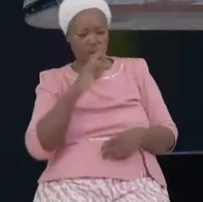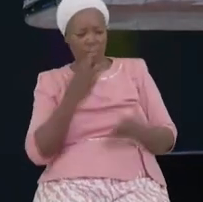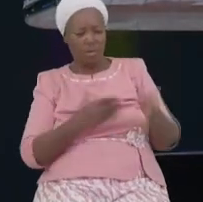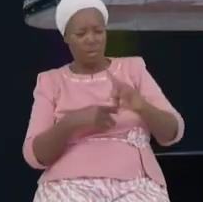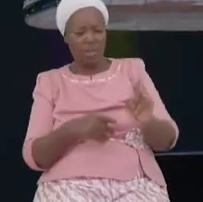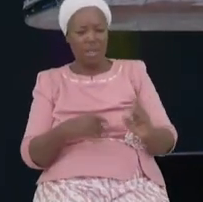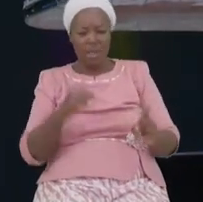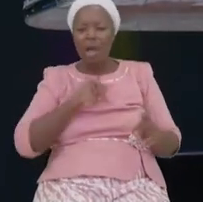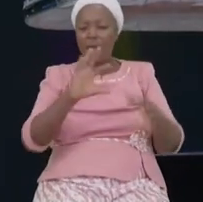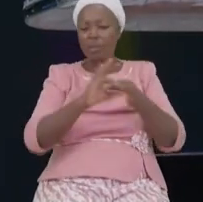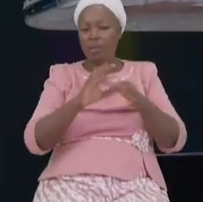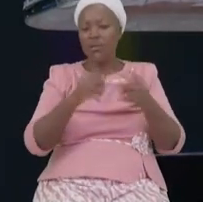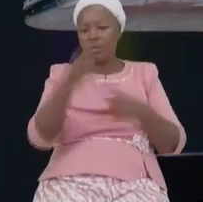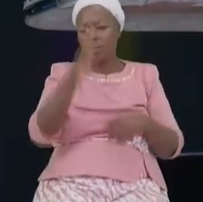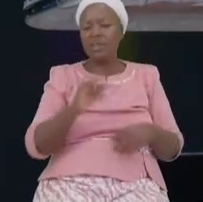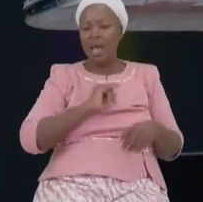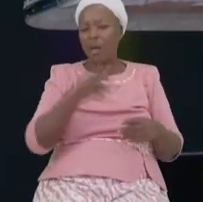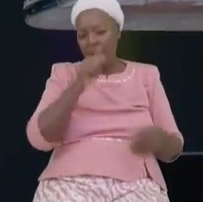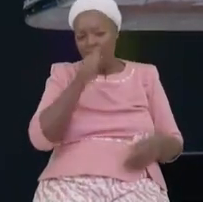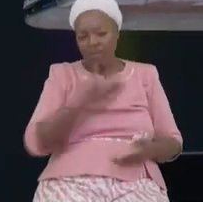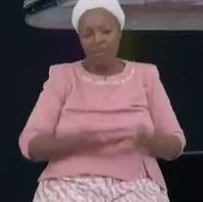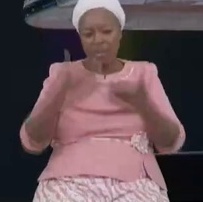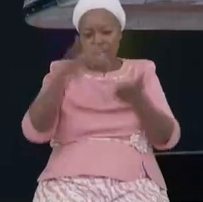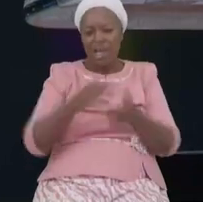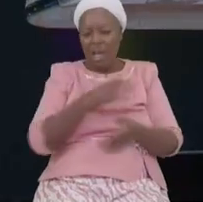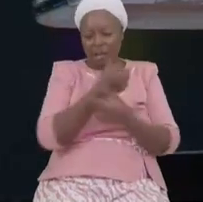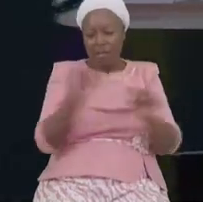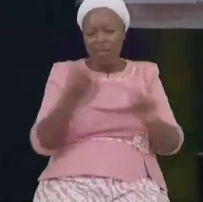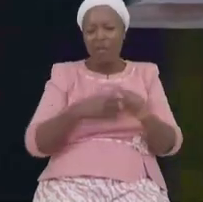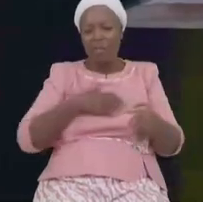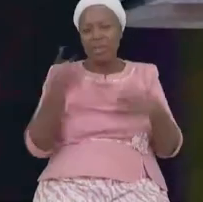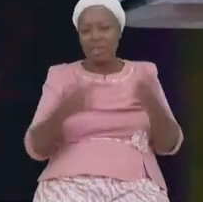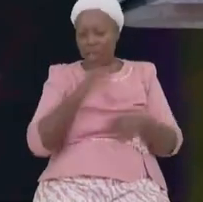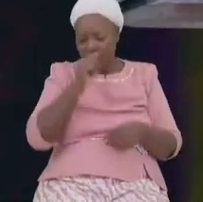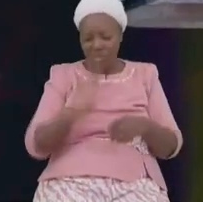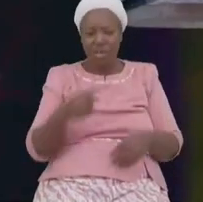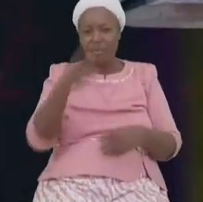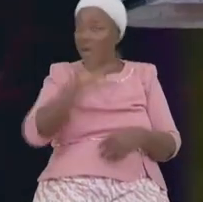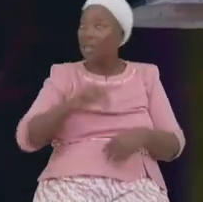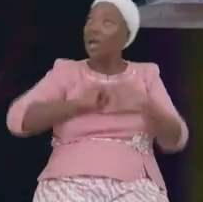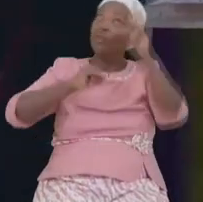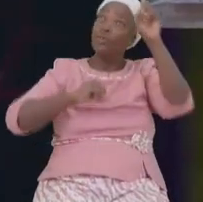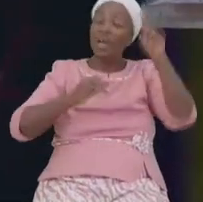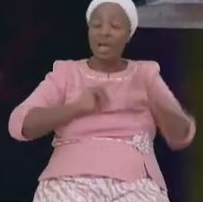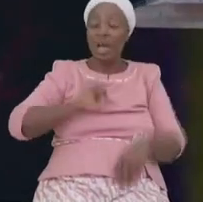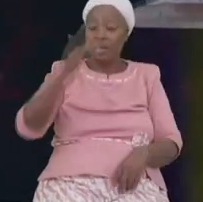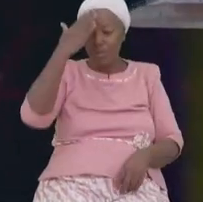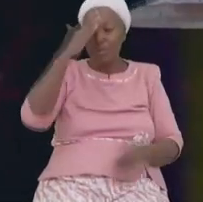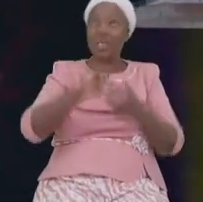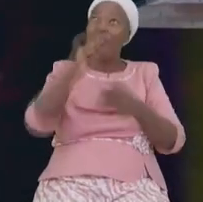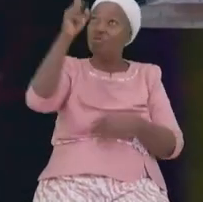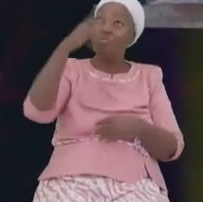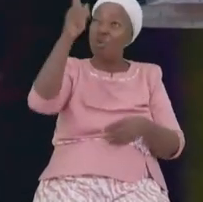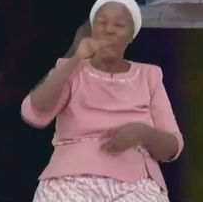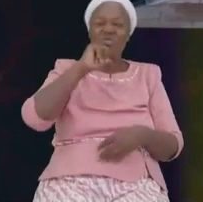Dieu, je suis né de nouveau, je suis enfant de Dieu. Et je sais que tu ne me mentiras pas. La maladie ne sera pas sur mon